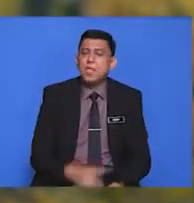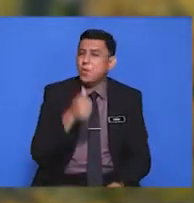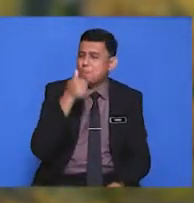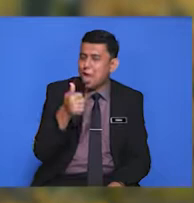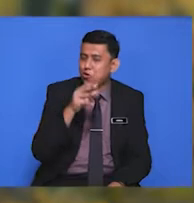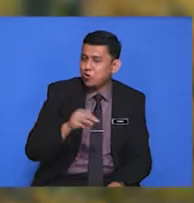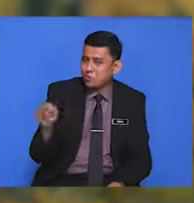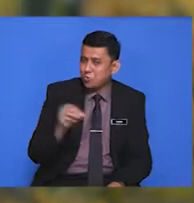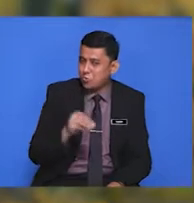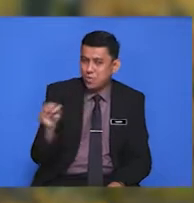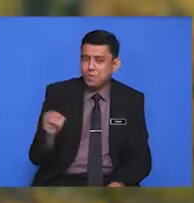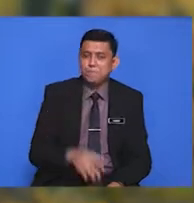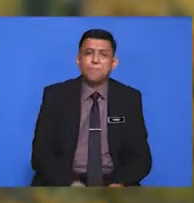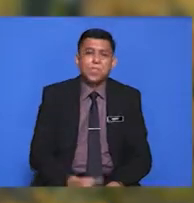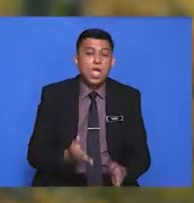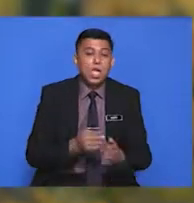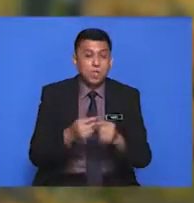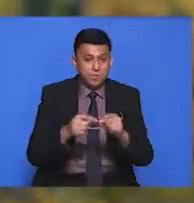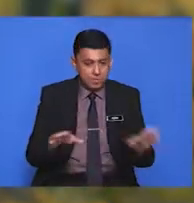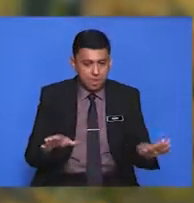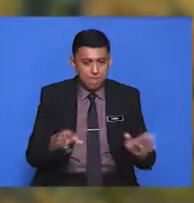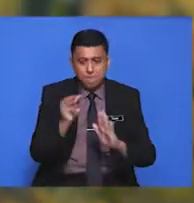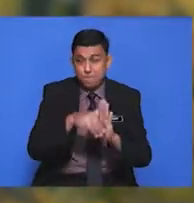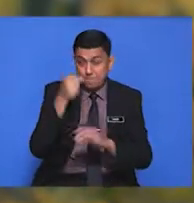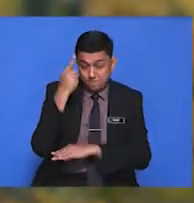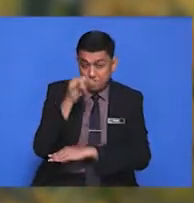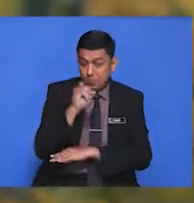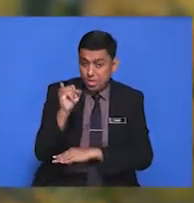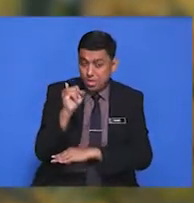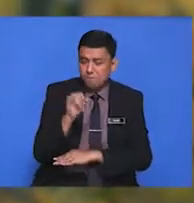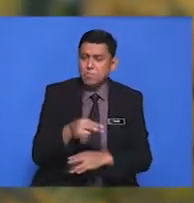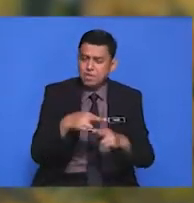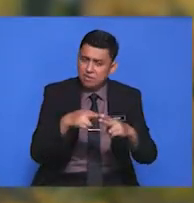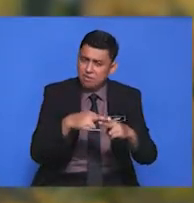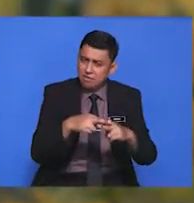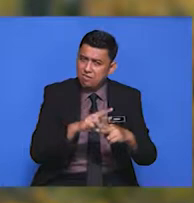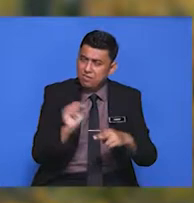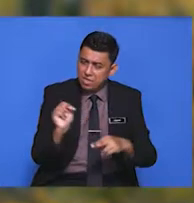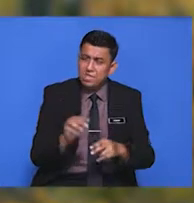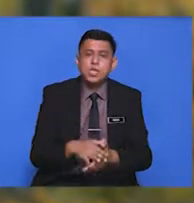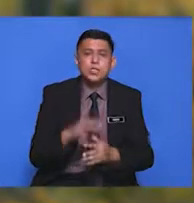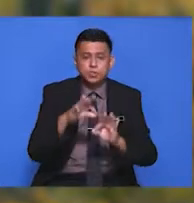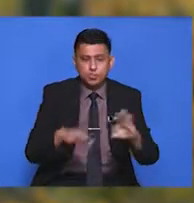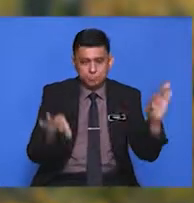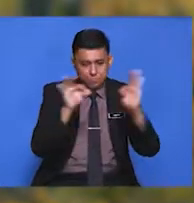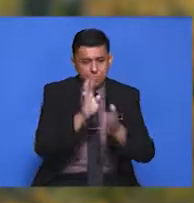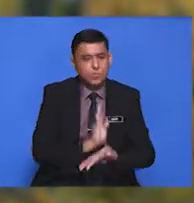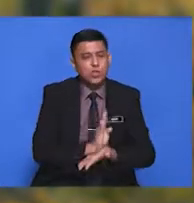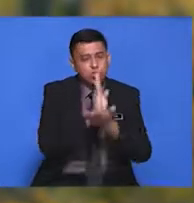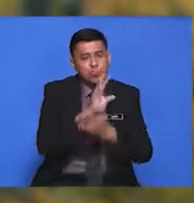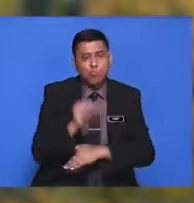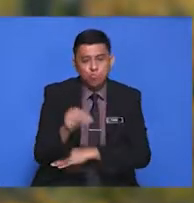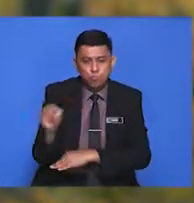Bagus, murid-murid. Setelah memahami sinopsis cerita, maka secara tidak langsung akan membantu